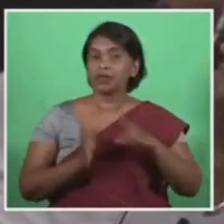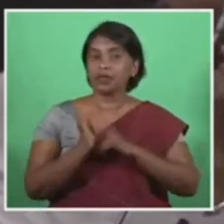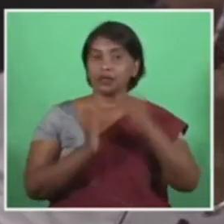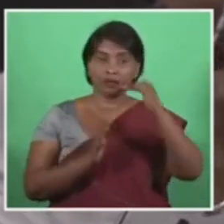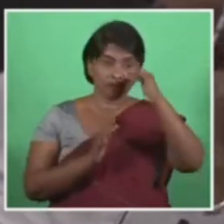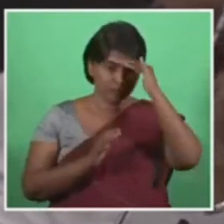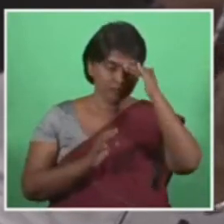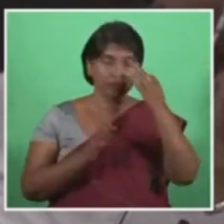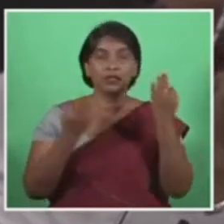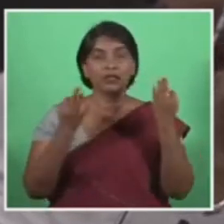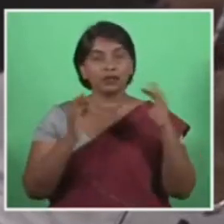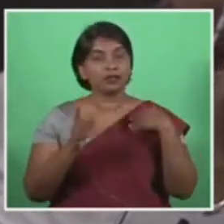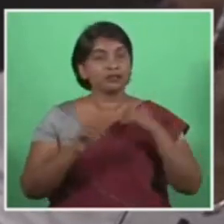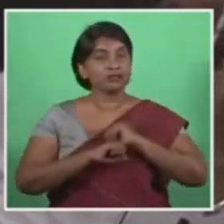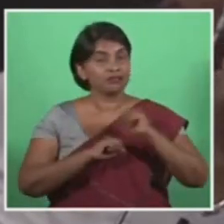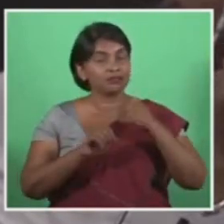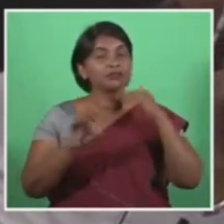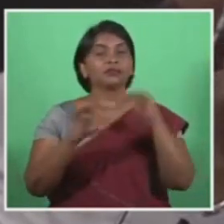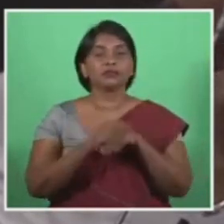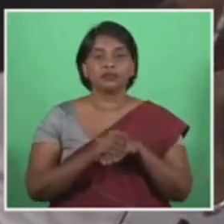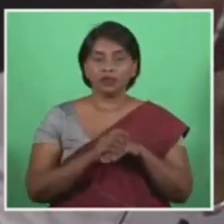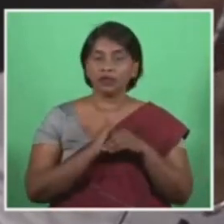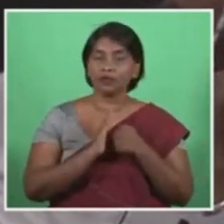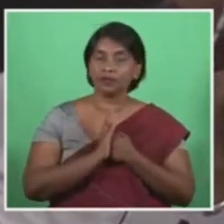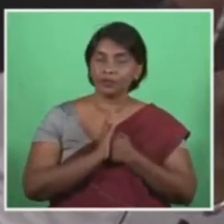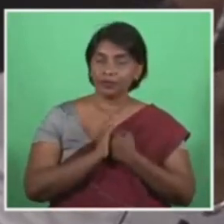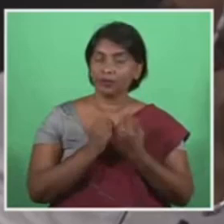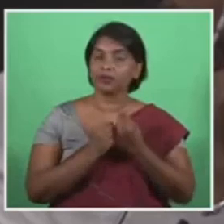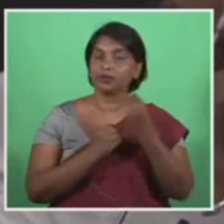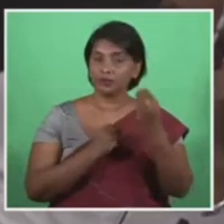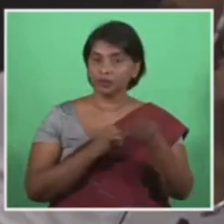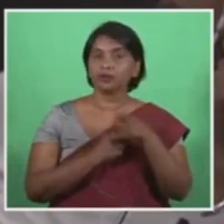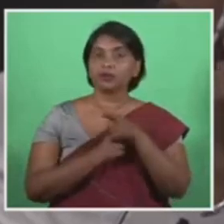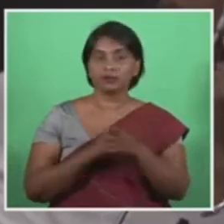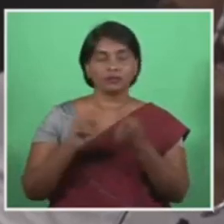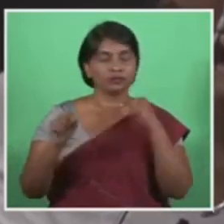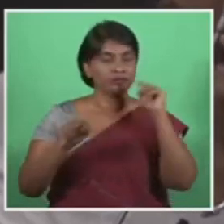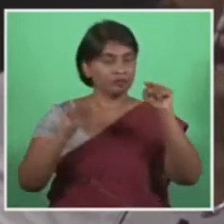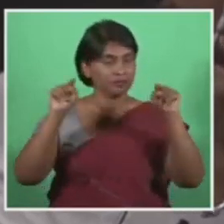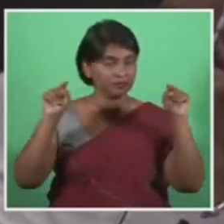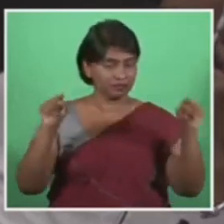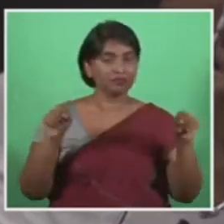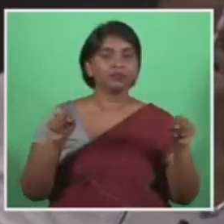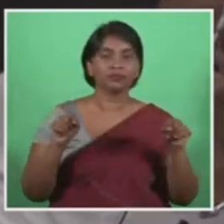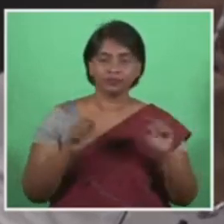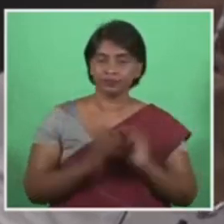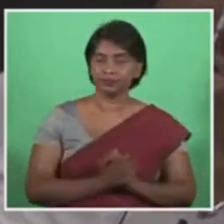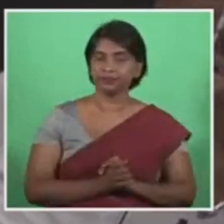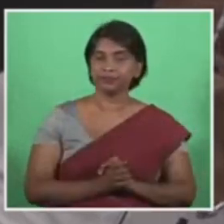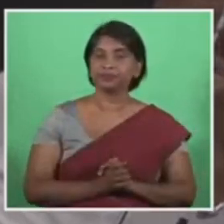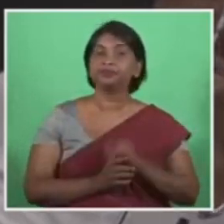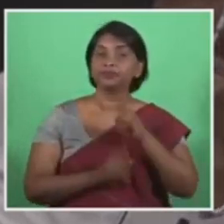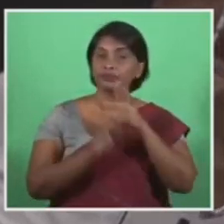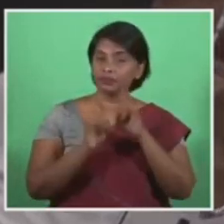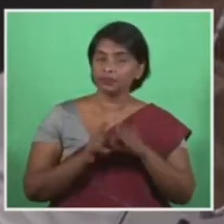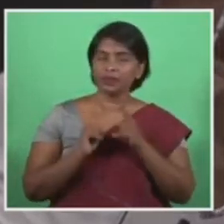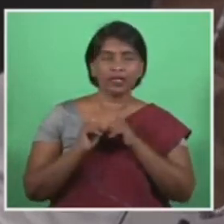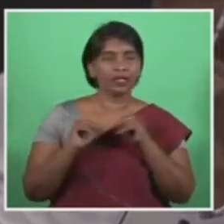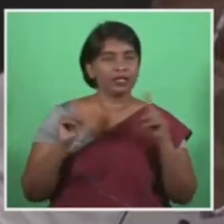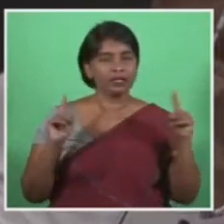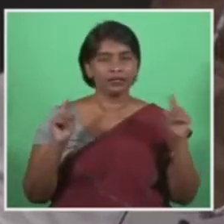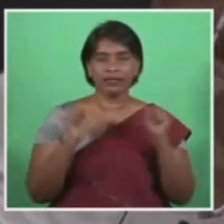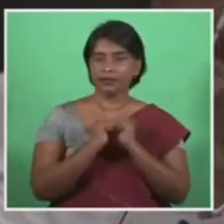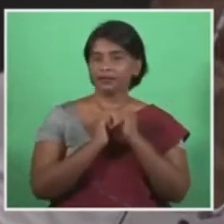नायके अंत निधास सटने नायके अंत गौरव दक्कुन ए स्थान पीठ तंगल मे वगे दीर्घ वेट